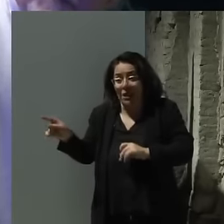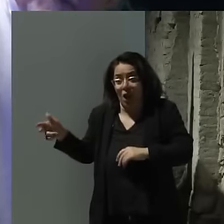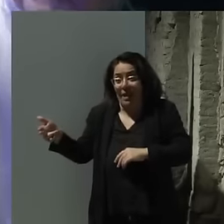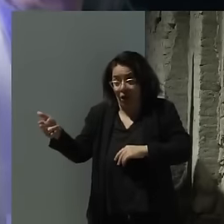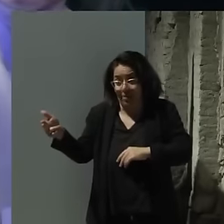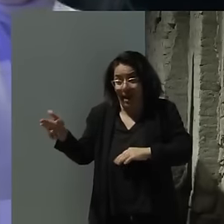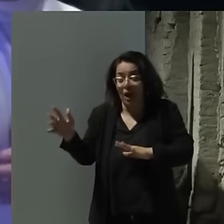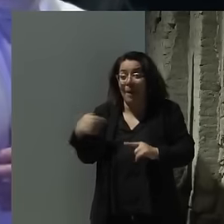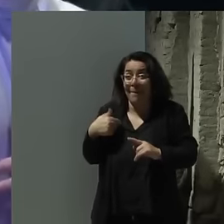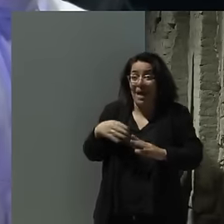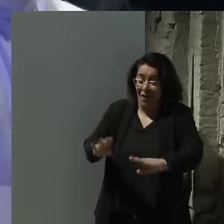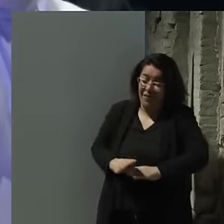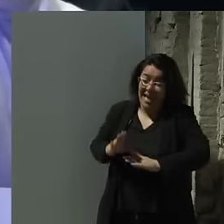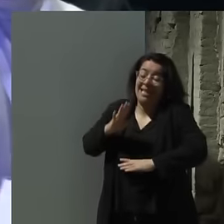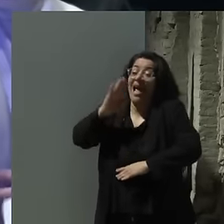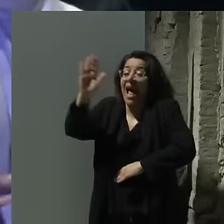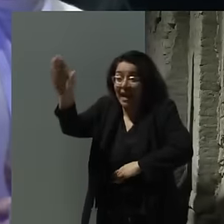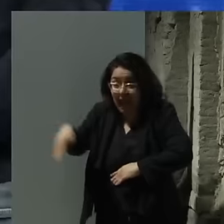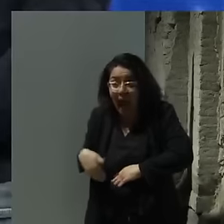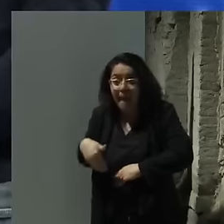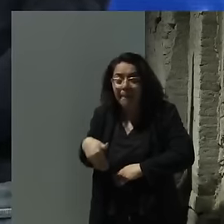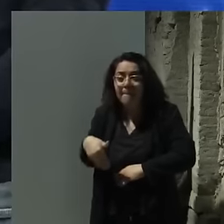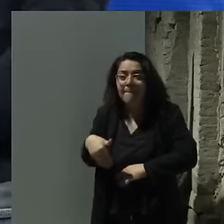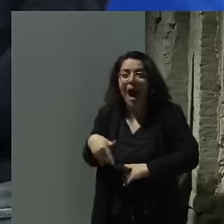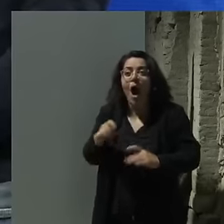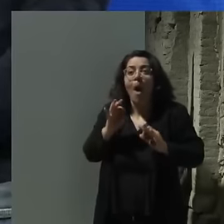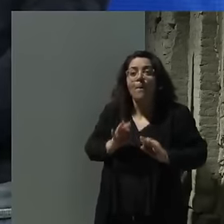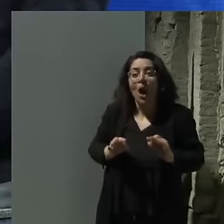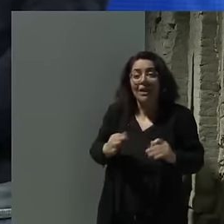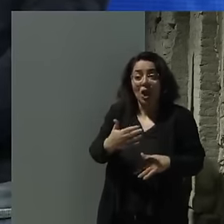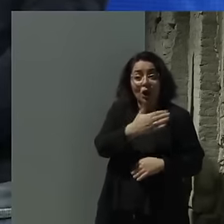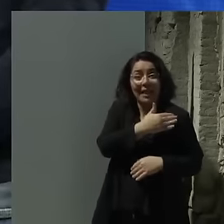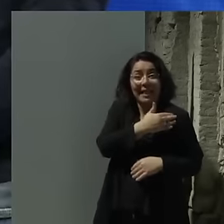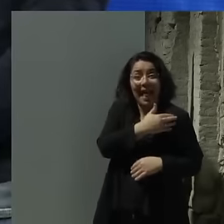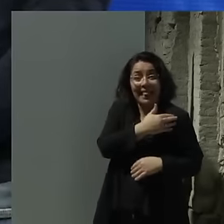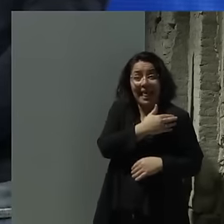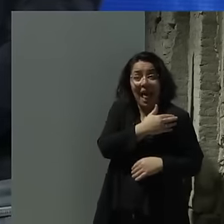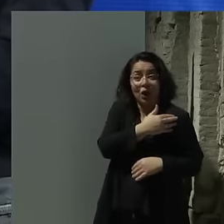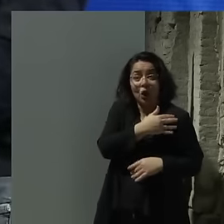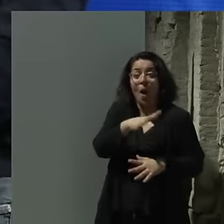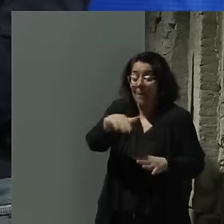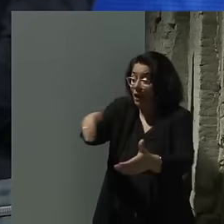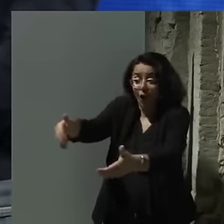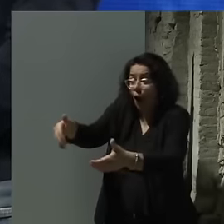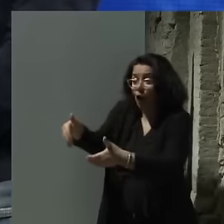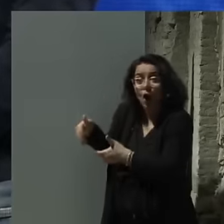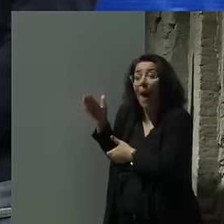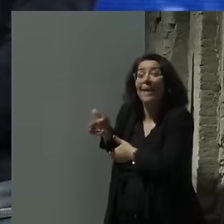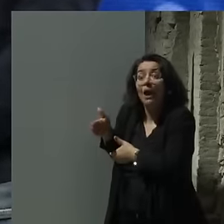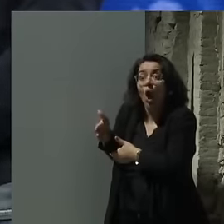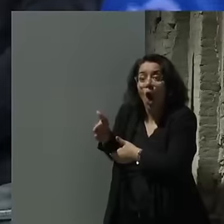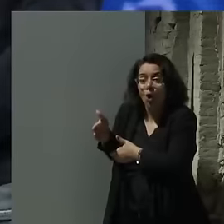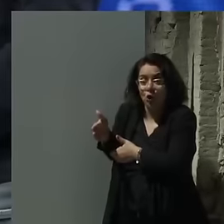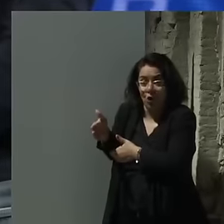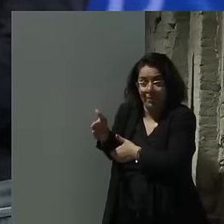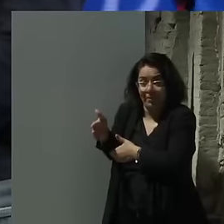finestra per chiamarlo, Walter, cosa stai... Un poliziotto da dietro, uno di quelli scafandrati, ti vieni via che è pericoloso. Io questo uomo qui non l'ho mai